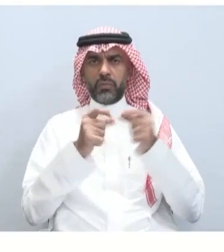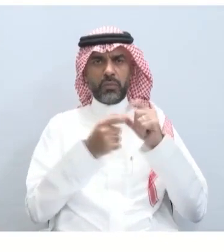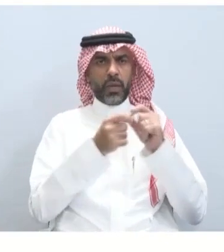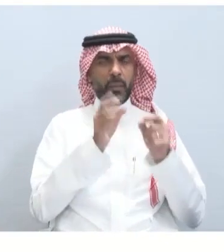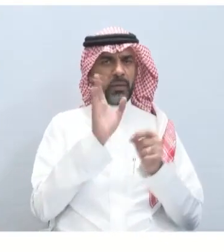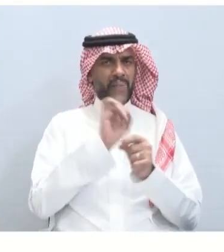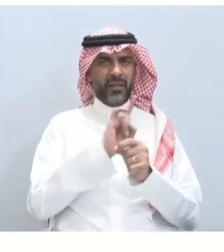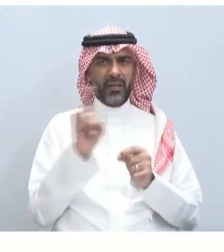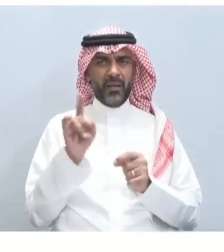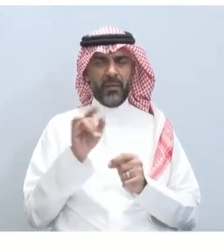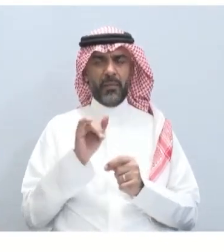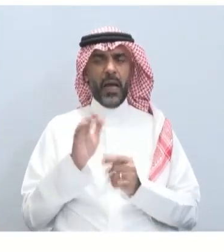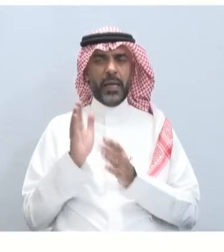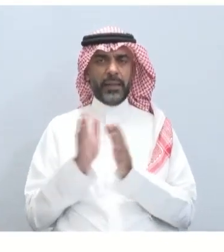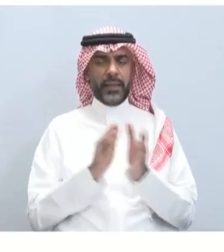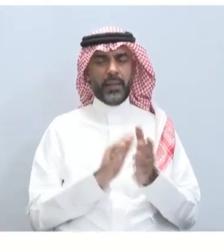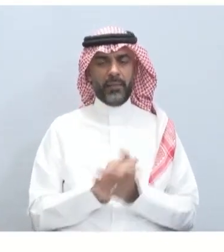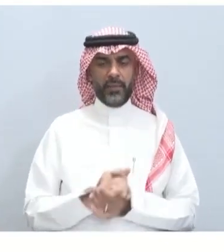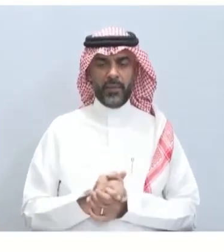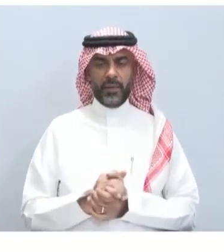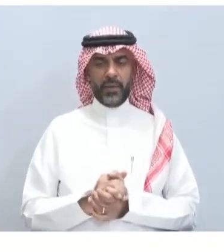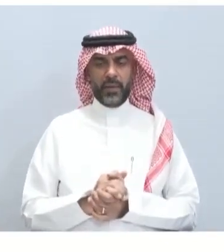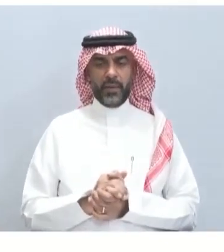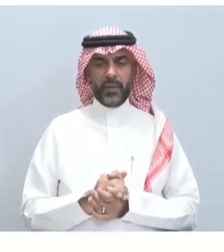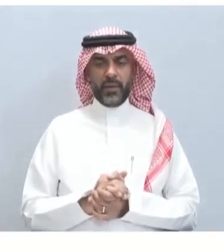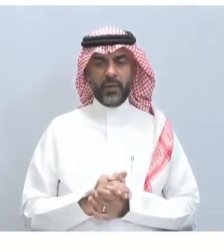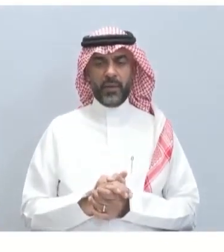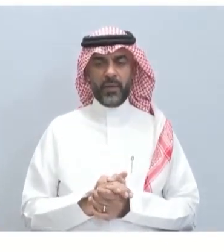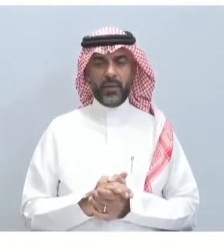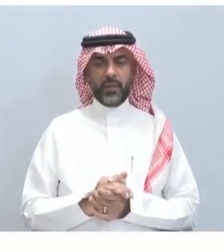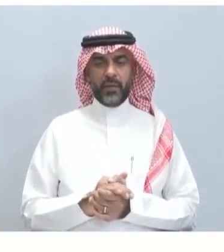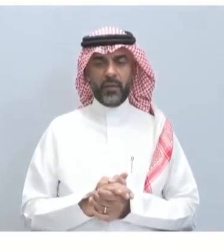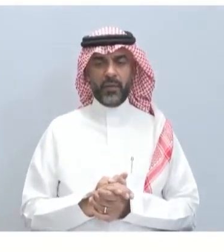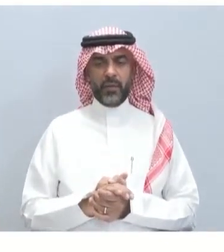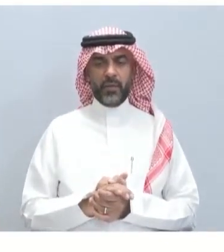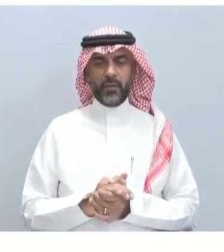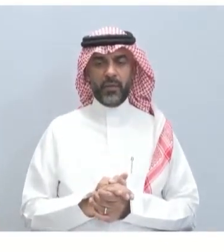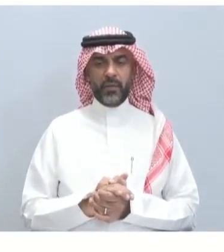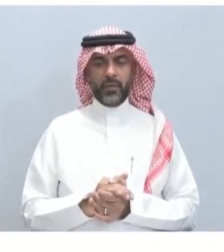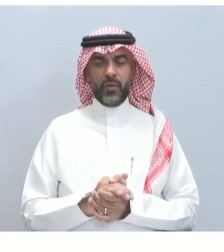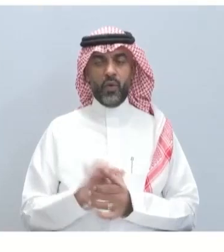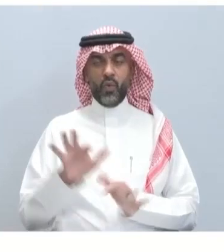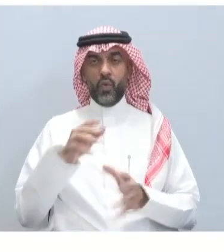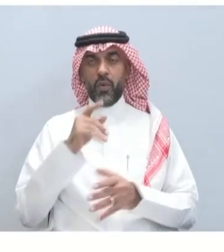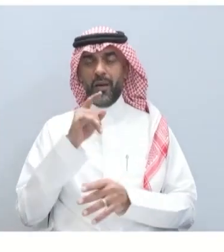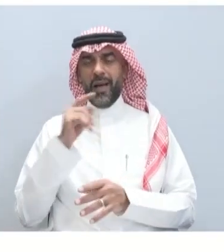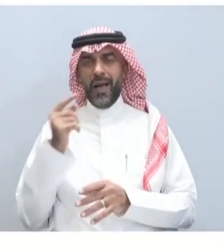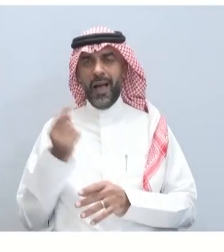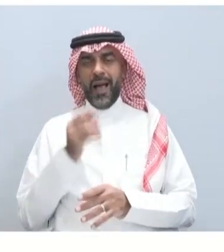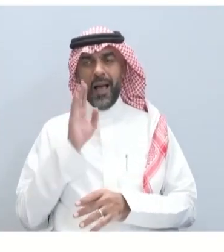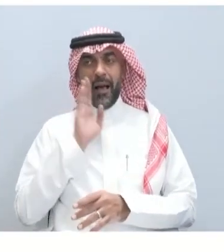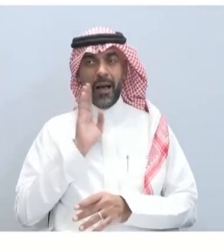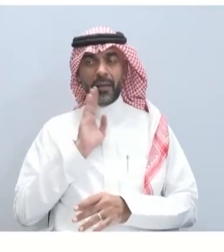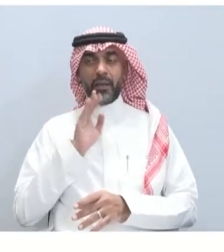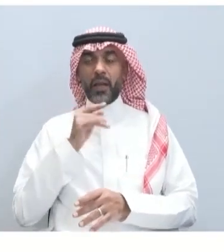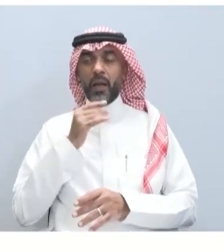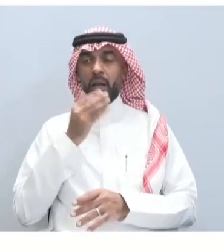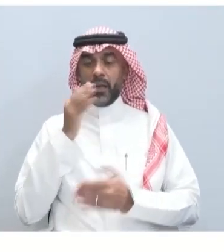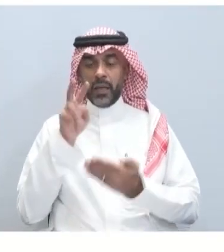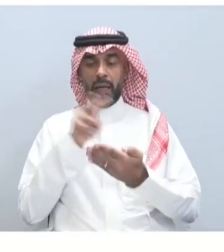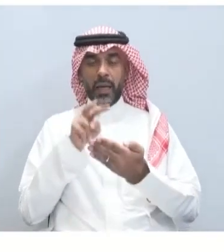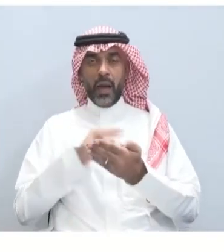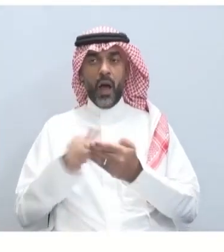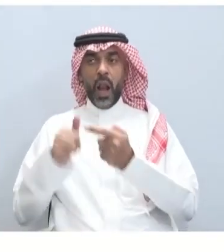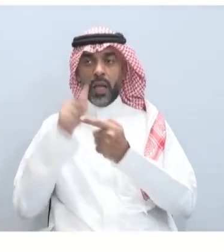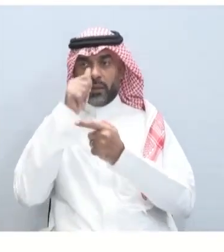وفق ترتيب معين وهي عاده لا تقرا من اولها الى اخرها وهذه ذكرنا لكم سابقا